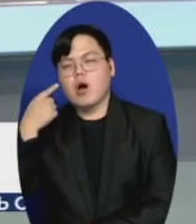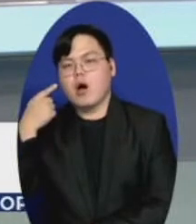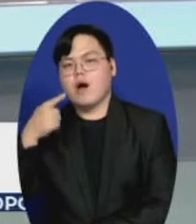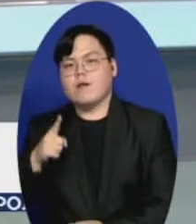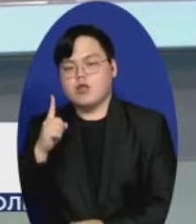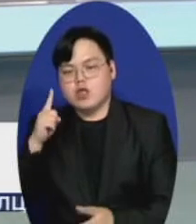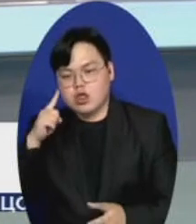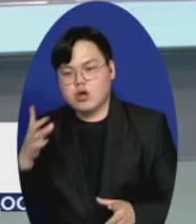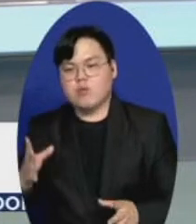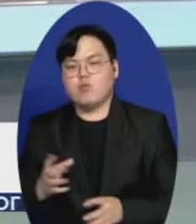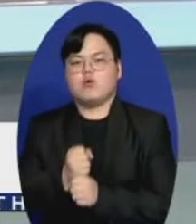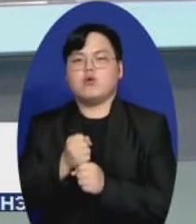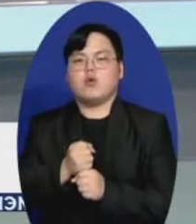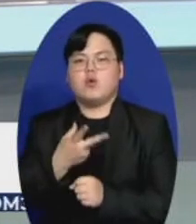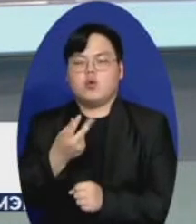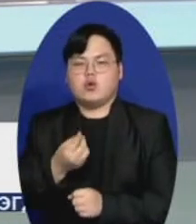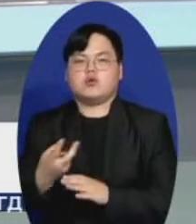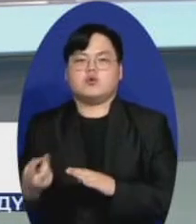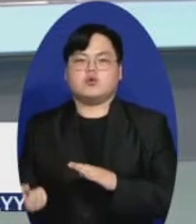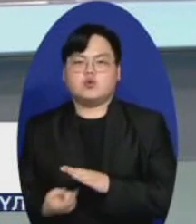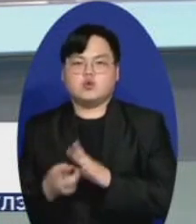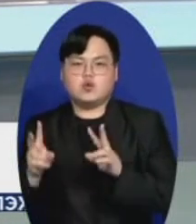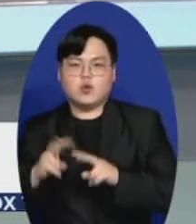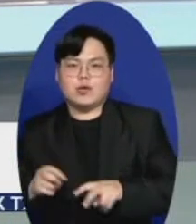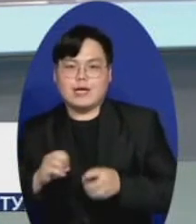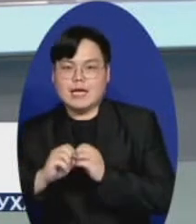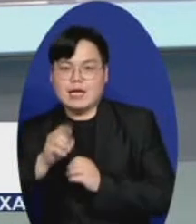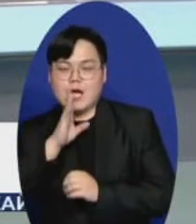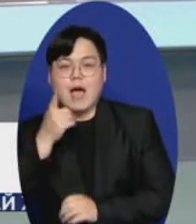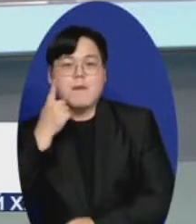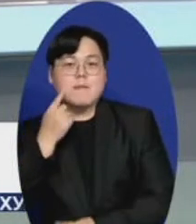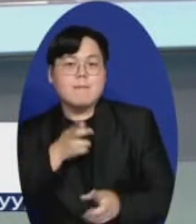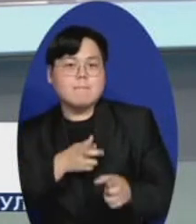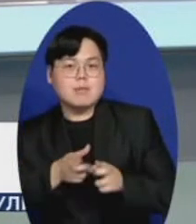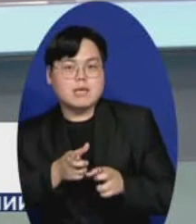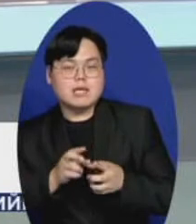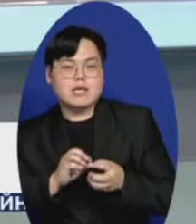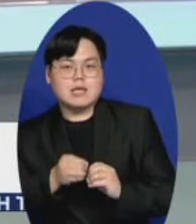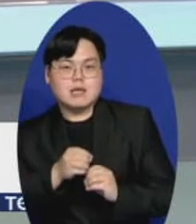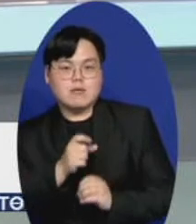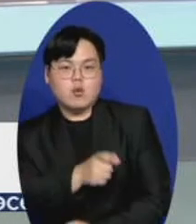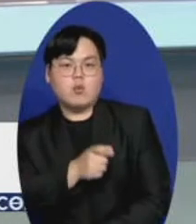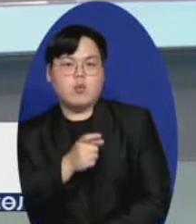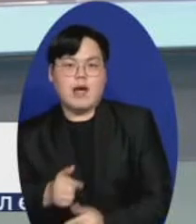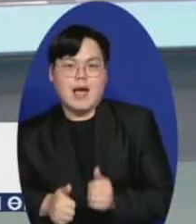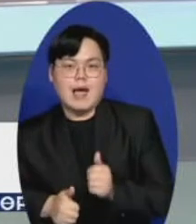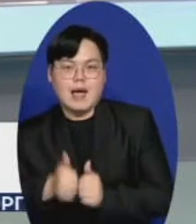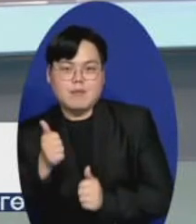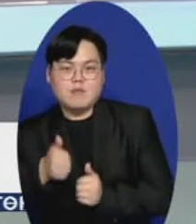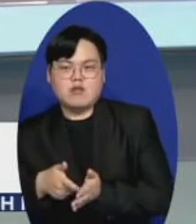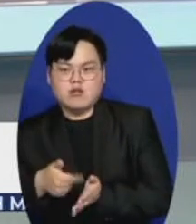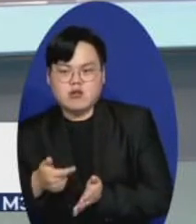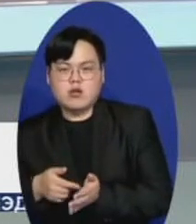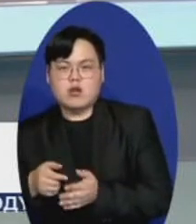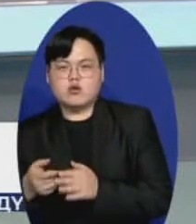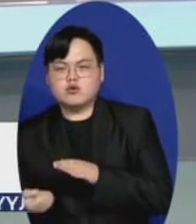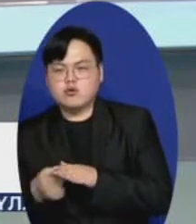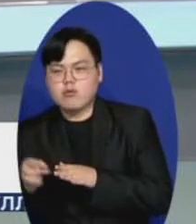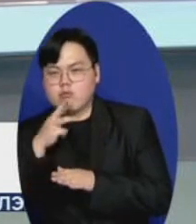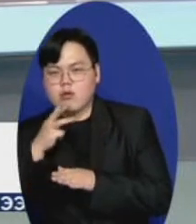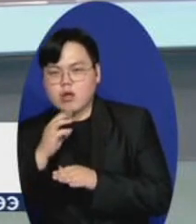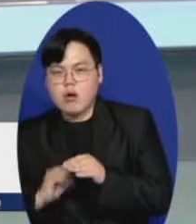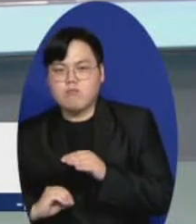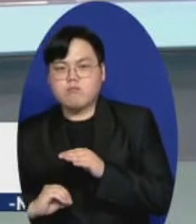болж төвлөрсөн суур судалгаа хийгдэх юм. Мөн эмэгтэй бизнес эрхлэгчдэд үйл ажиллагаагаа амжилттай явуулахд шаардлагатай суур